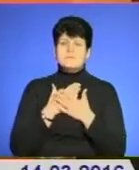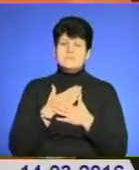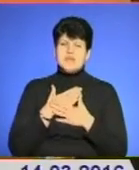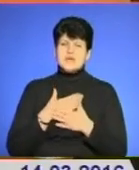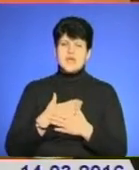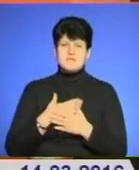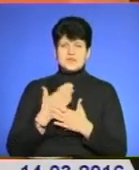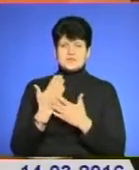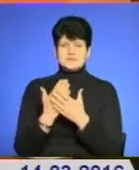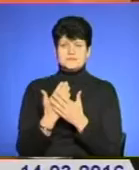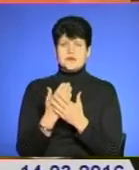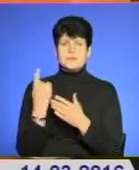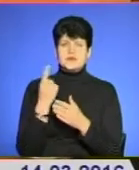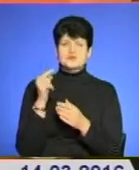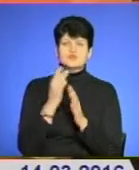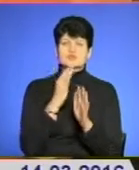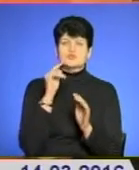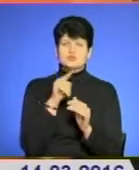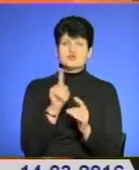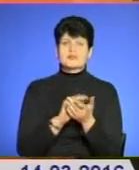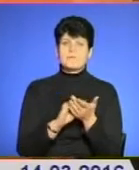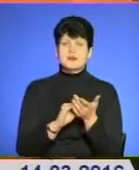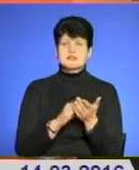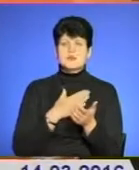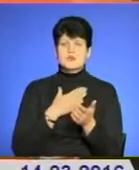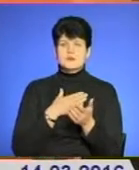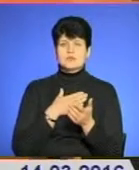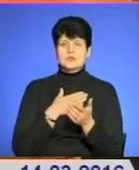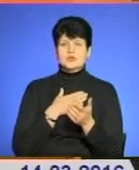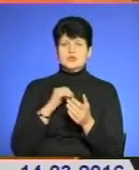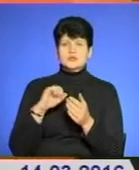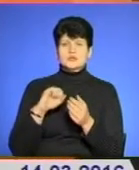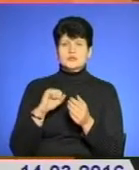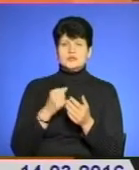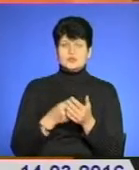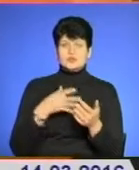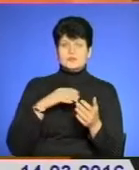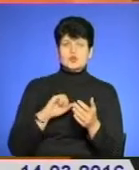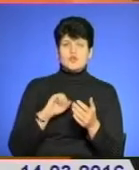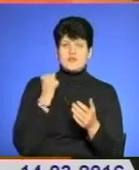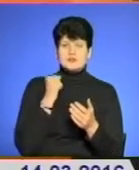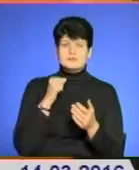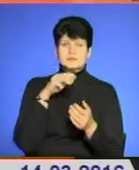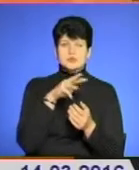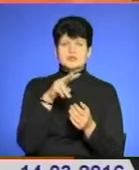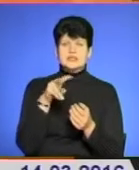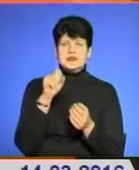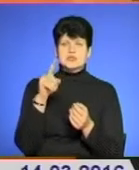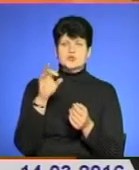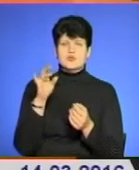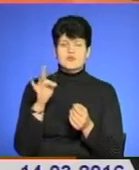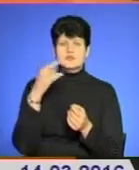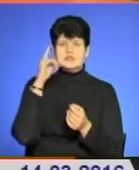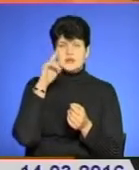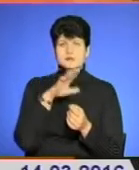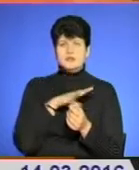найприємніша. Перш за все тому, що написана моїм доробним товаришем Миколою Лазаровичем. Годинника прийшла, всі